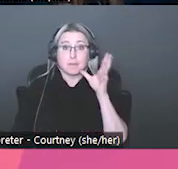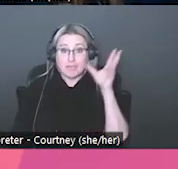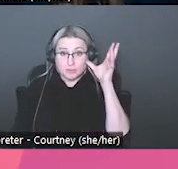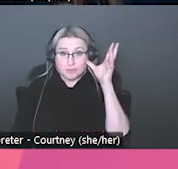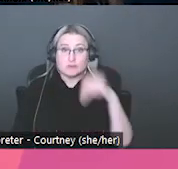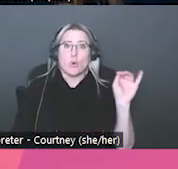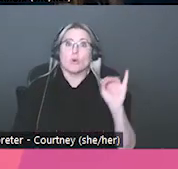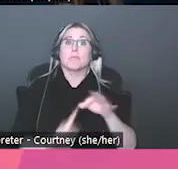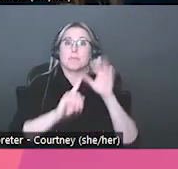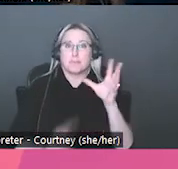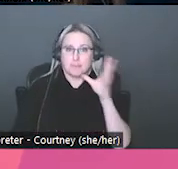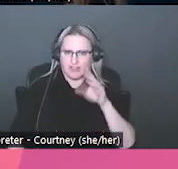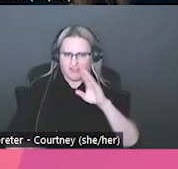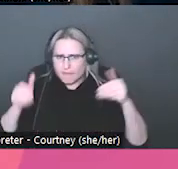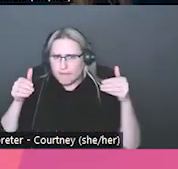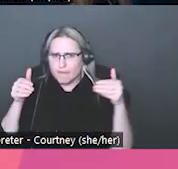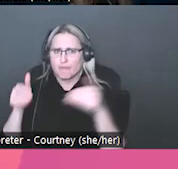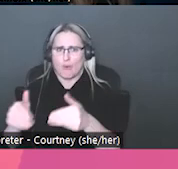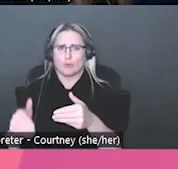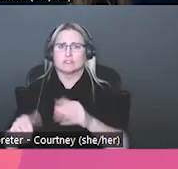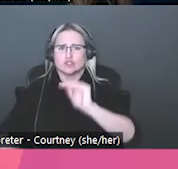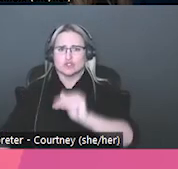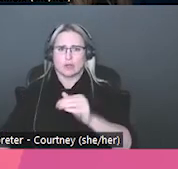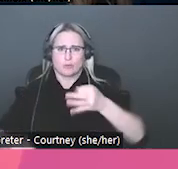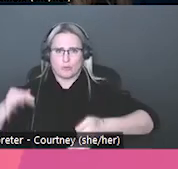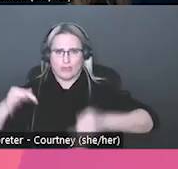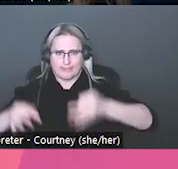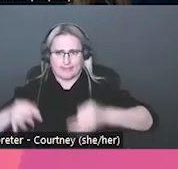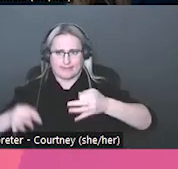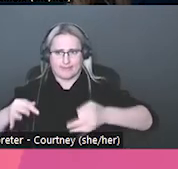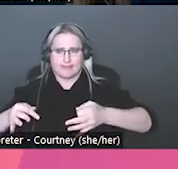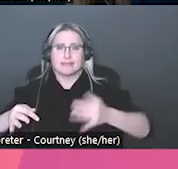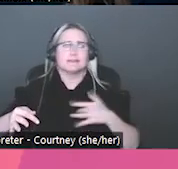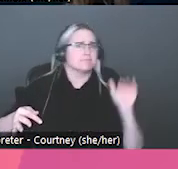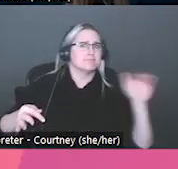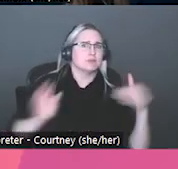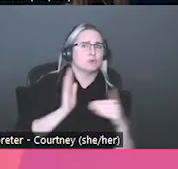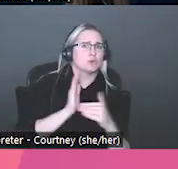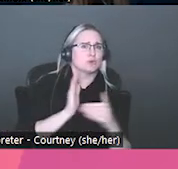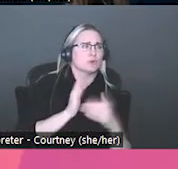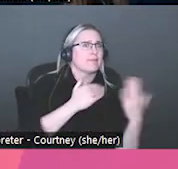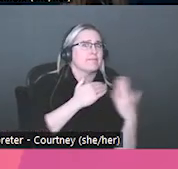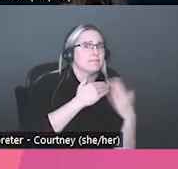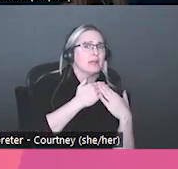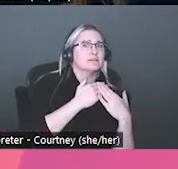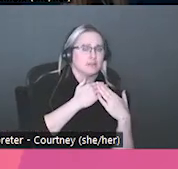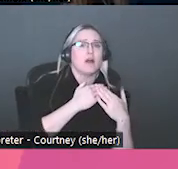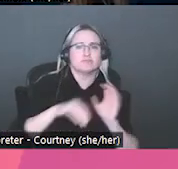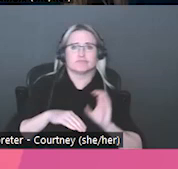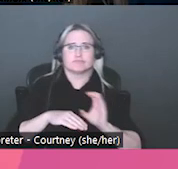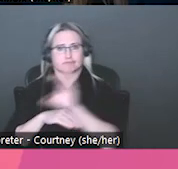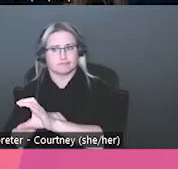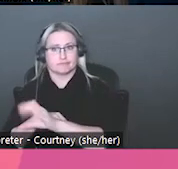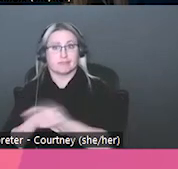les mères, étaient très concentrés sur le poids de leur enfant et que cette préoccupation était ancrée dans des discussions avec